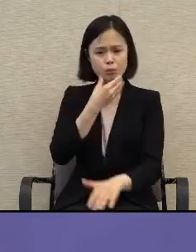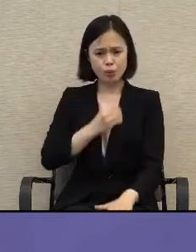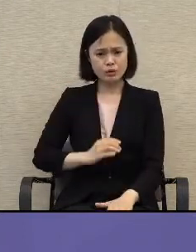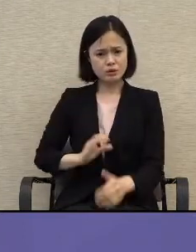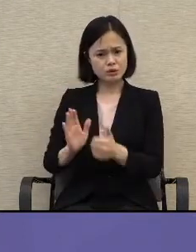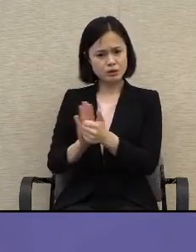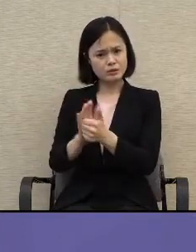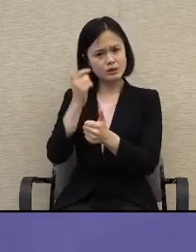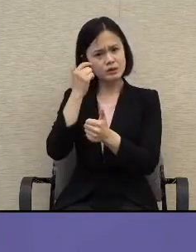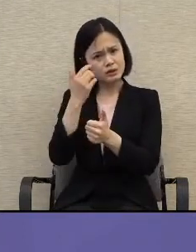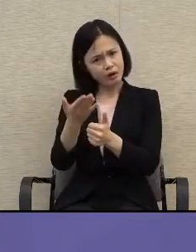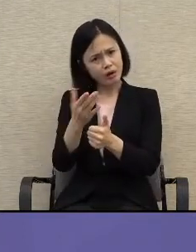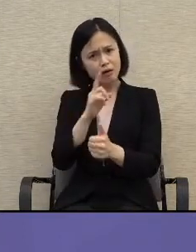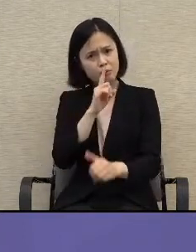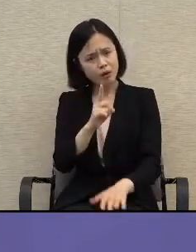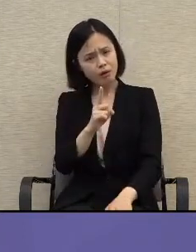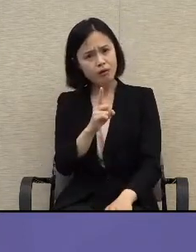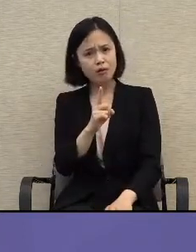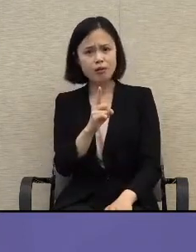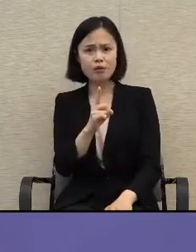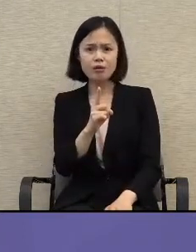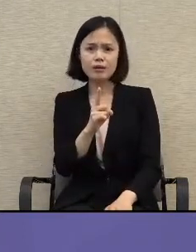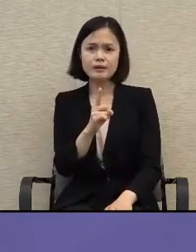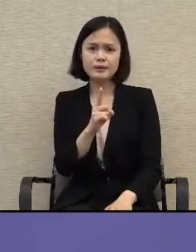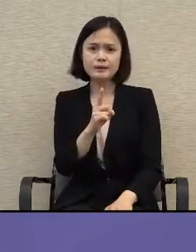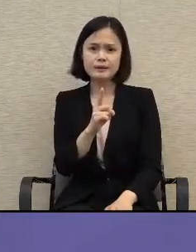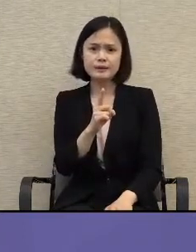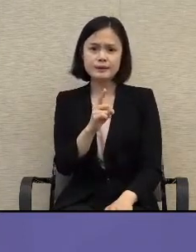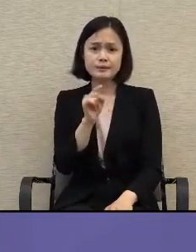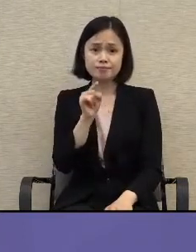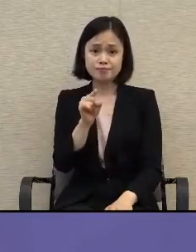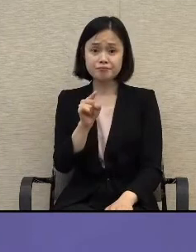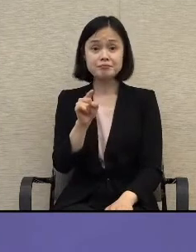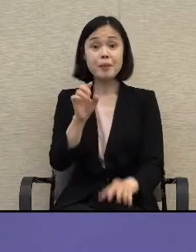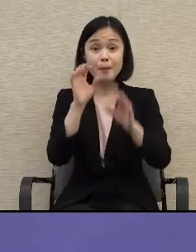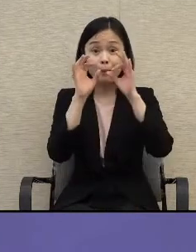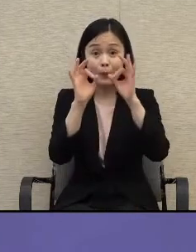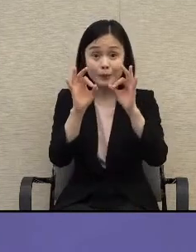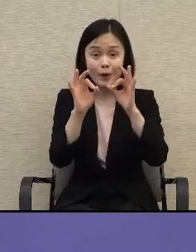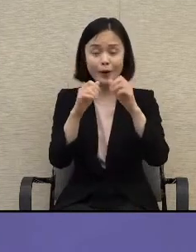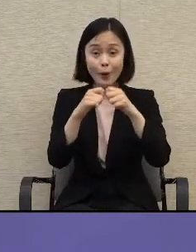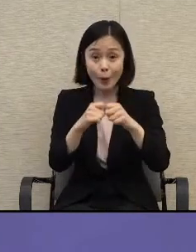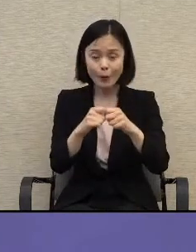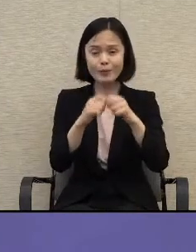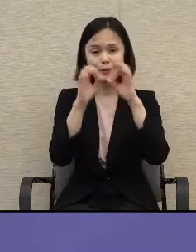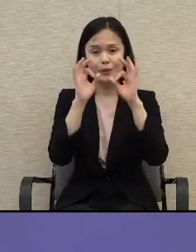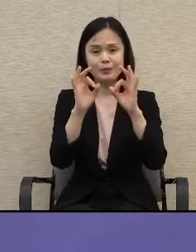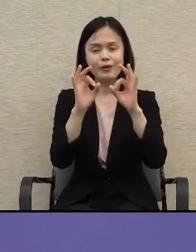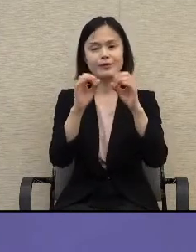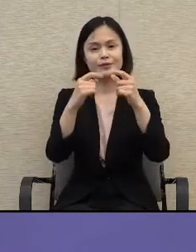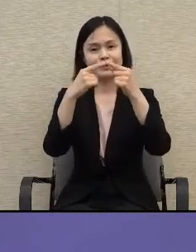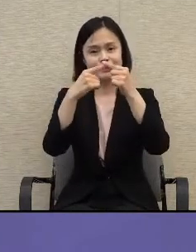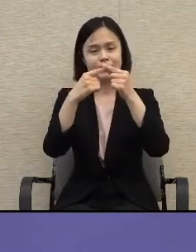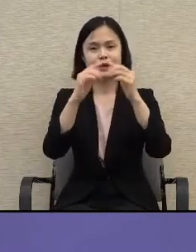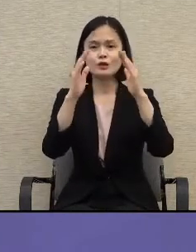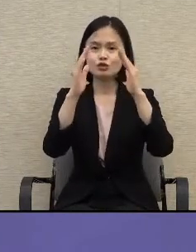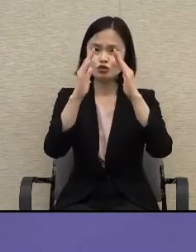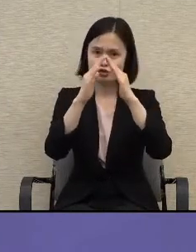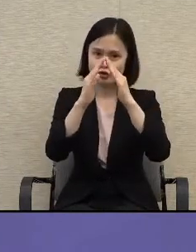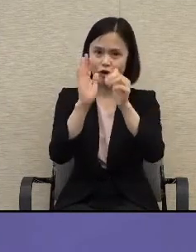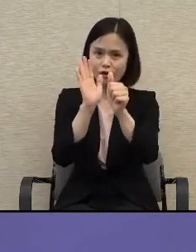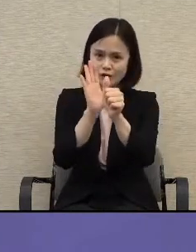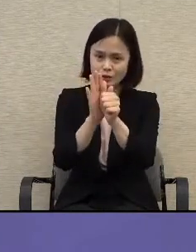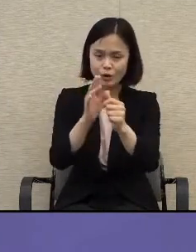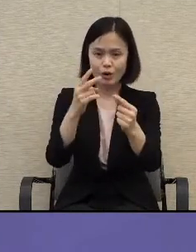하지만 복지 서비스 그 법에서 정의하는 주거, 고용, 교육, 문화, 여가, 가족지원회라는